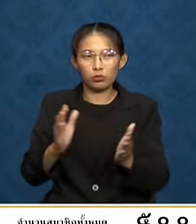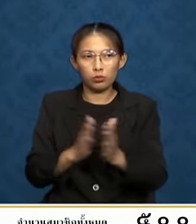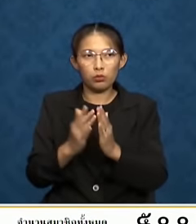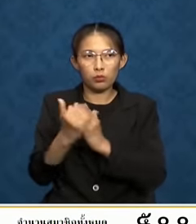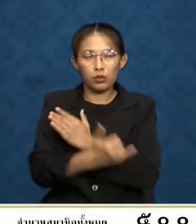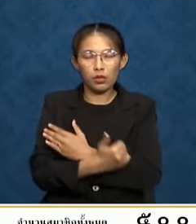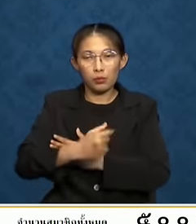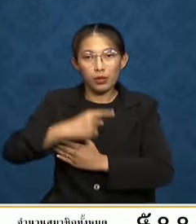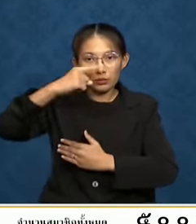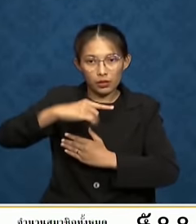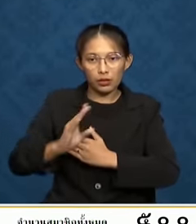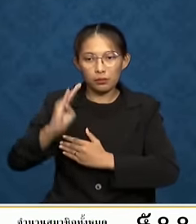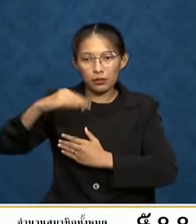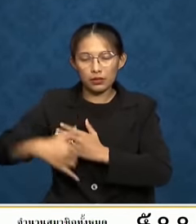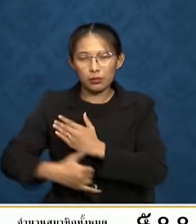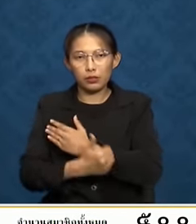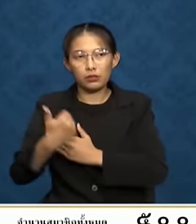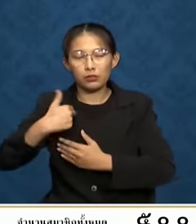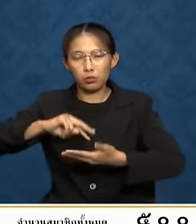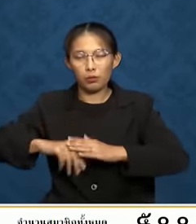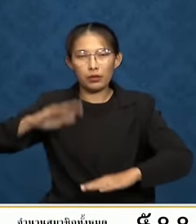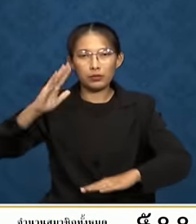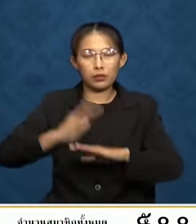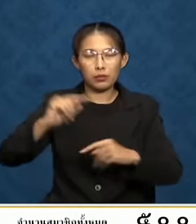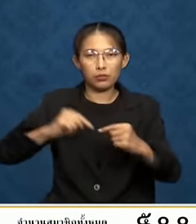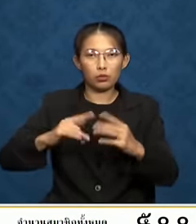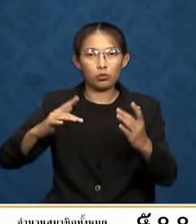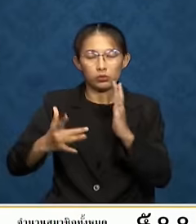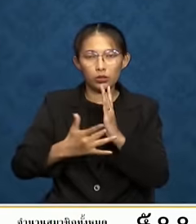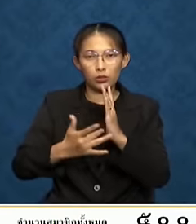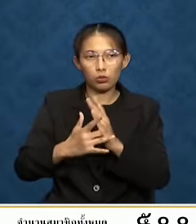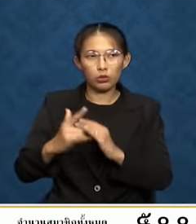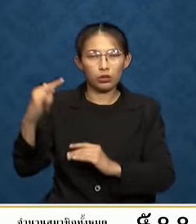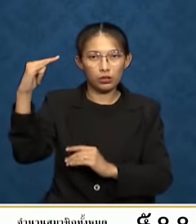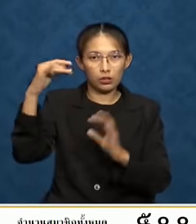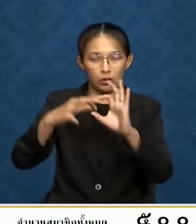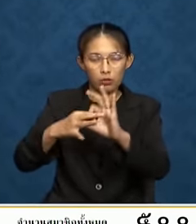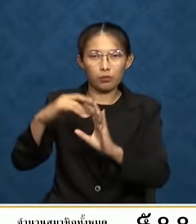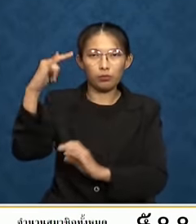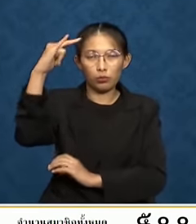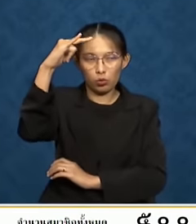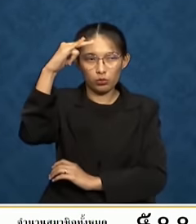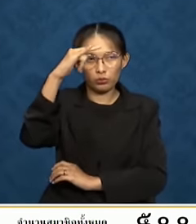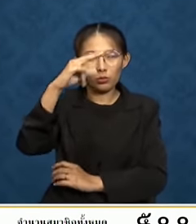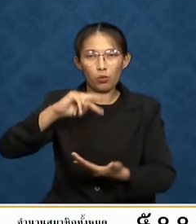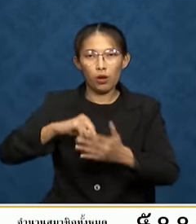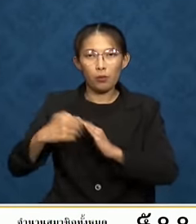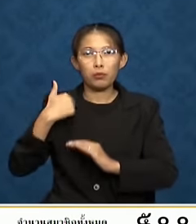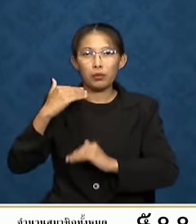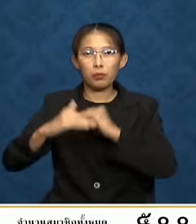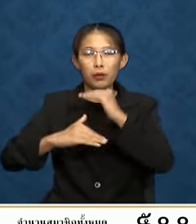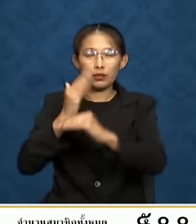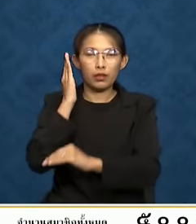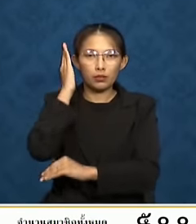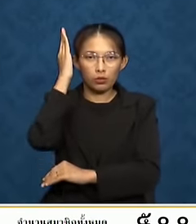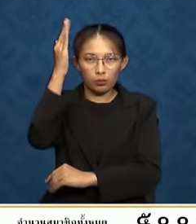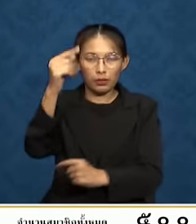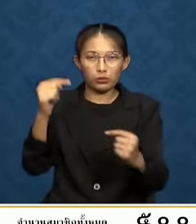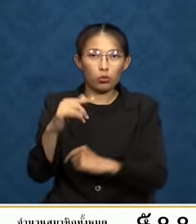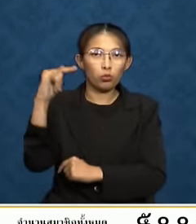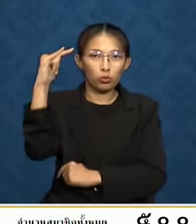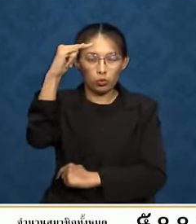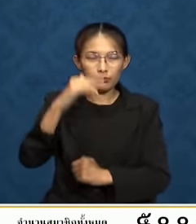บริษัทไทยที่เป็นมืออาชีพเทคโนโลยีขั้นสูงเรื่องโดรนก็พูดง่ายๆว่าจะเดินหน้าผลิตโดรนแหละครับ